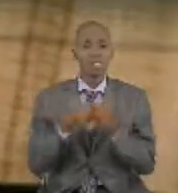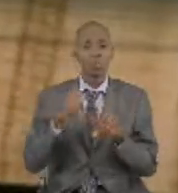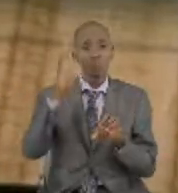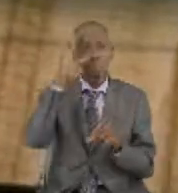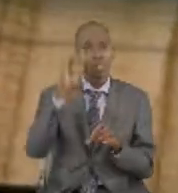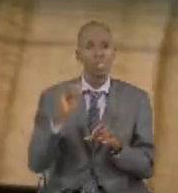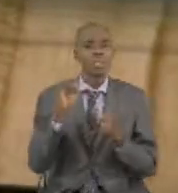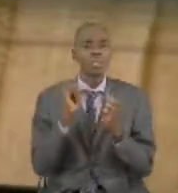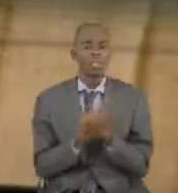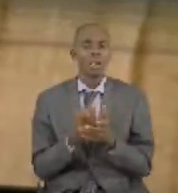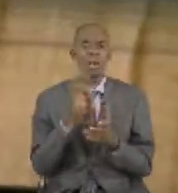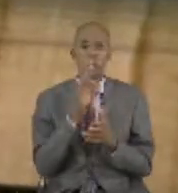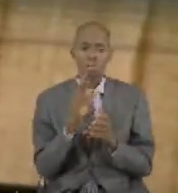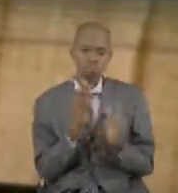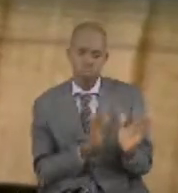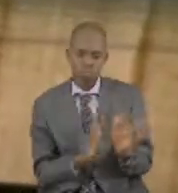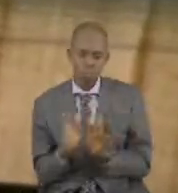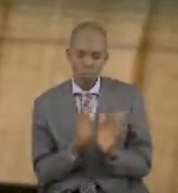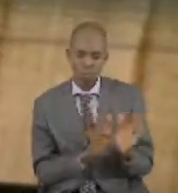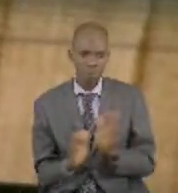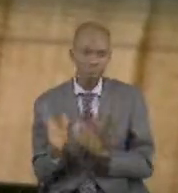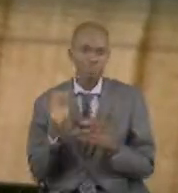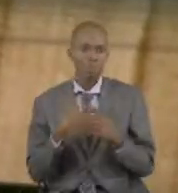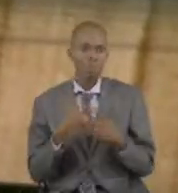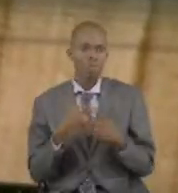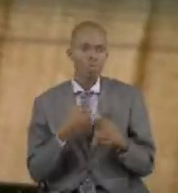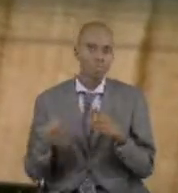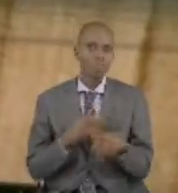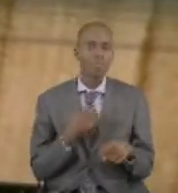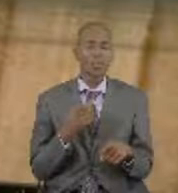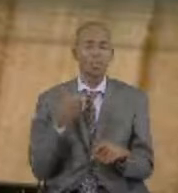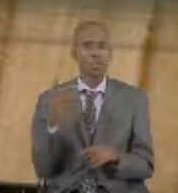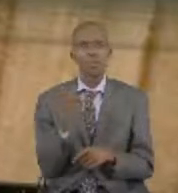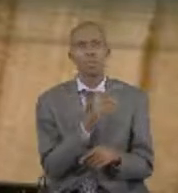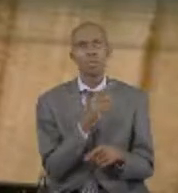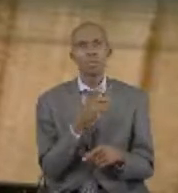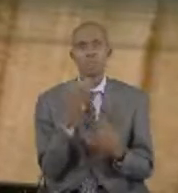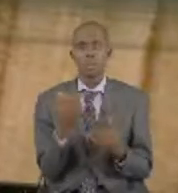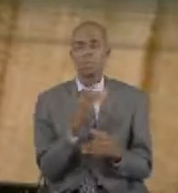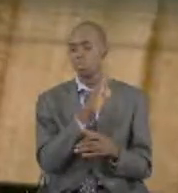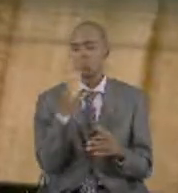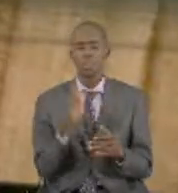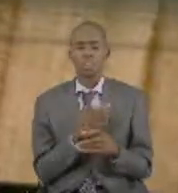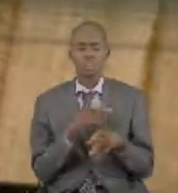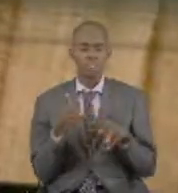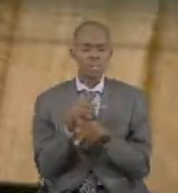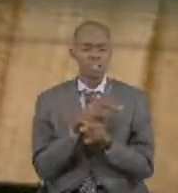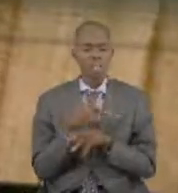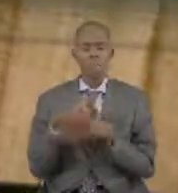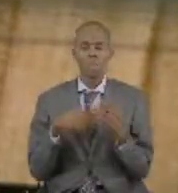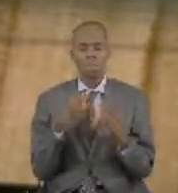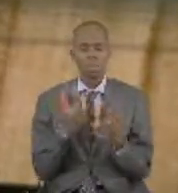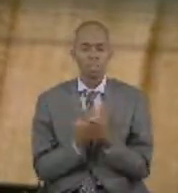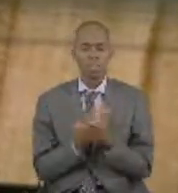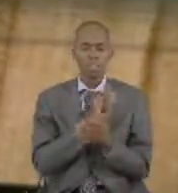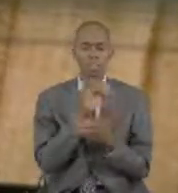hommes qui complotent, qui planifient pour te tuer, pour te crucifier, tu ne t'inquiètes même de